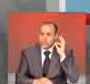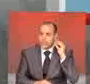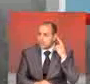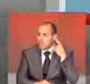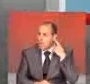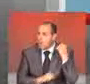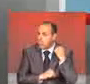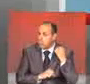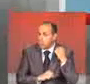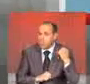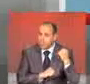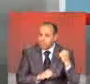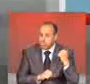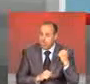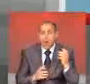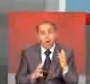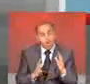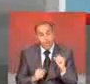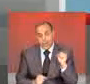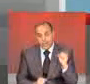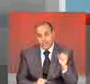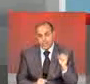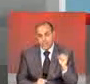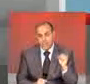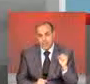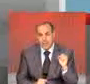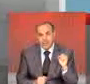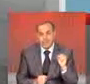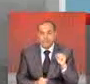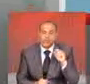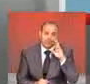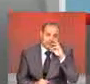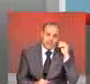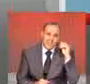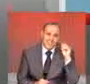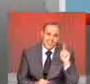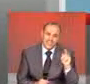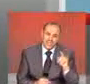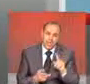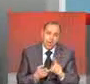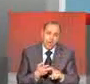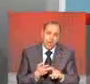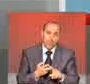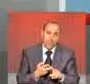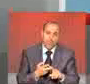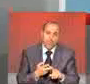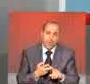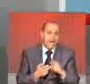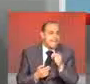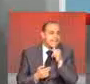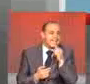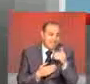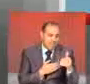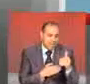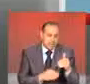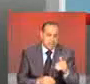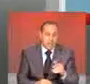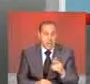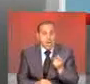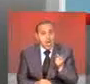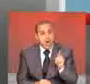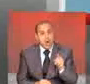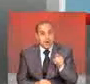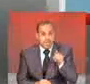دوية للانفجارات القوية في معتمديتي جرجيس وكذلك بجردان. ما لاحظناه كذلك